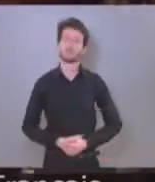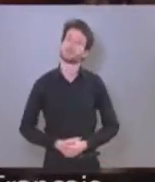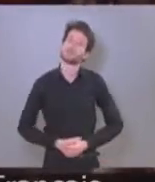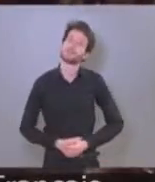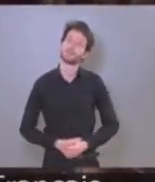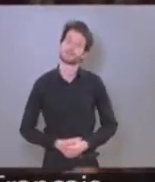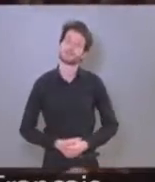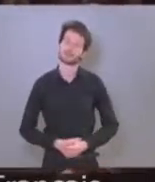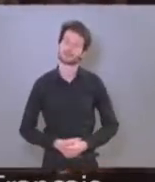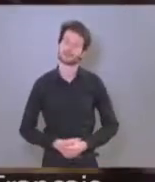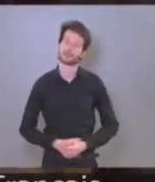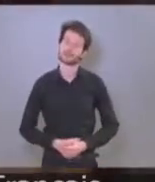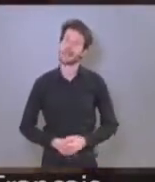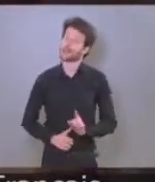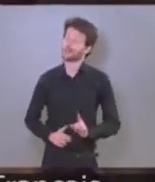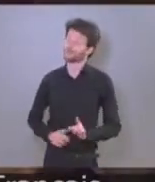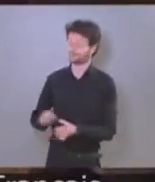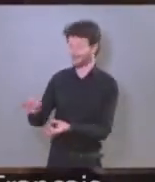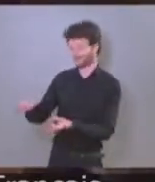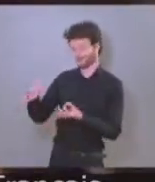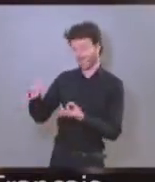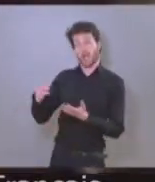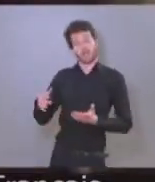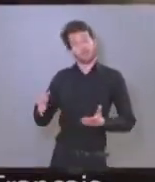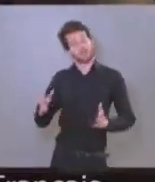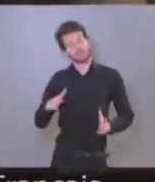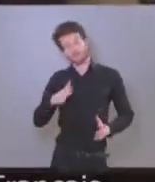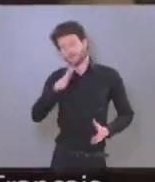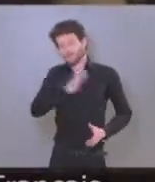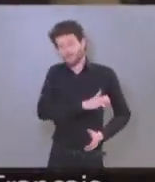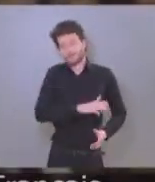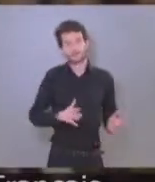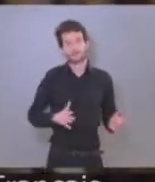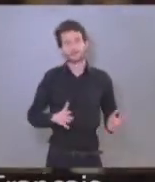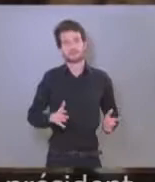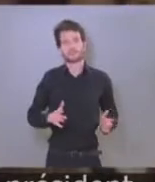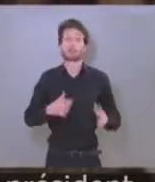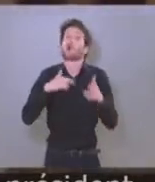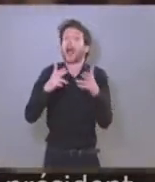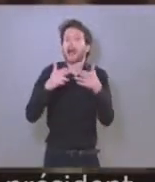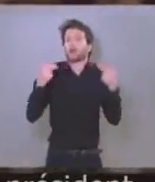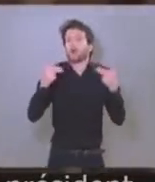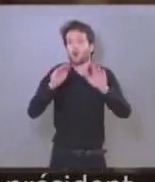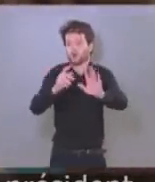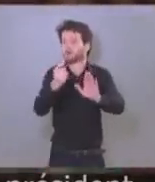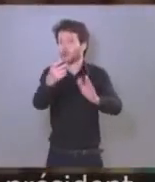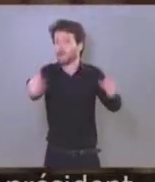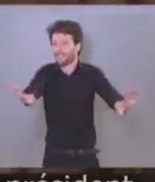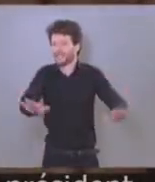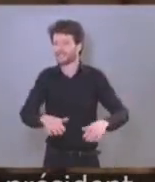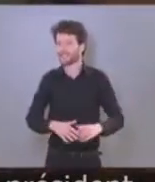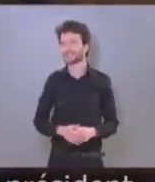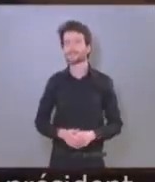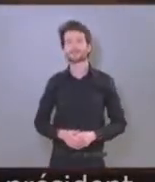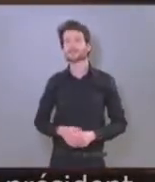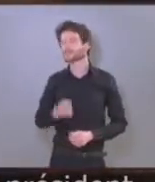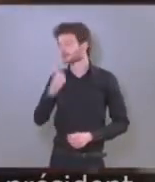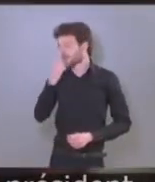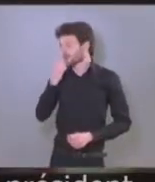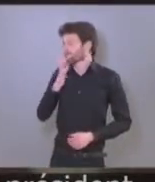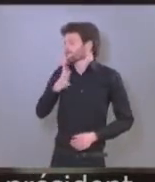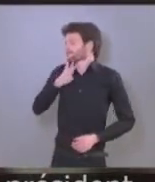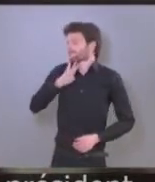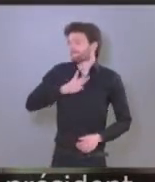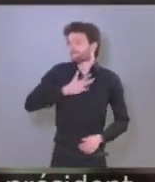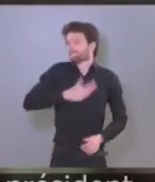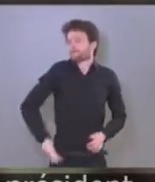Alors, la chose qui ne m'a pas plu, et je vais finir sur cette interminable introduction. La chose qui ne m'a pas plu, c'est qu'ils